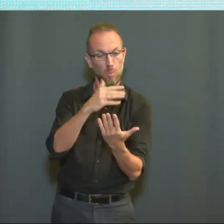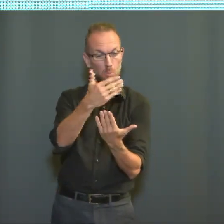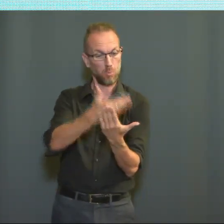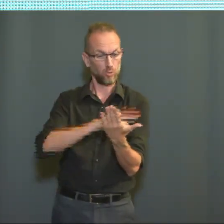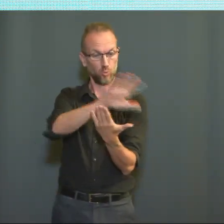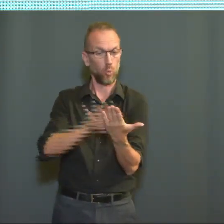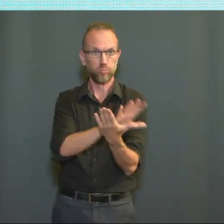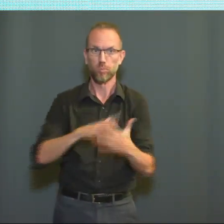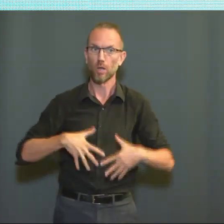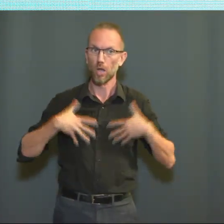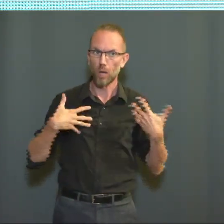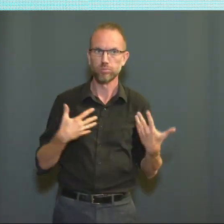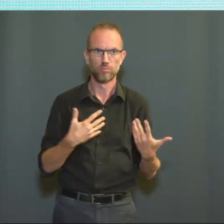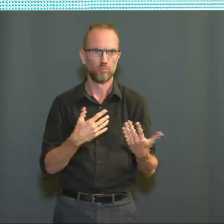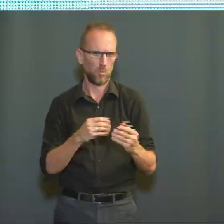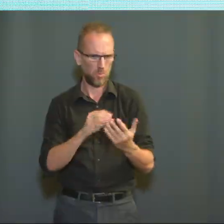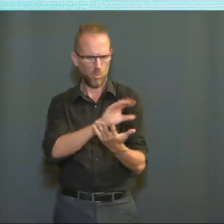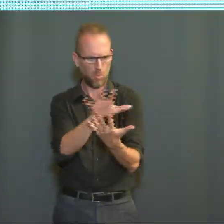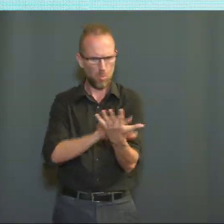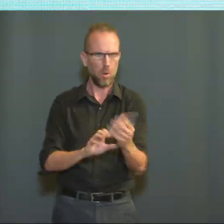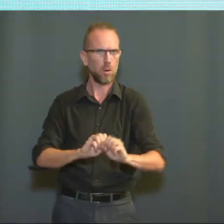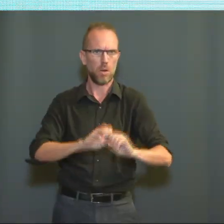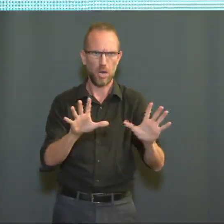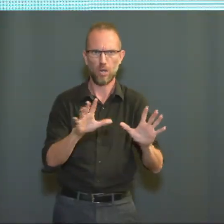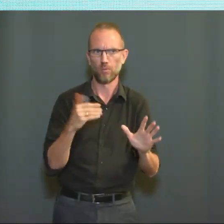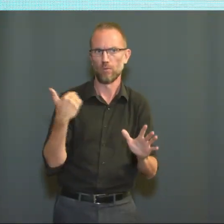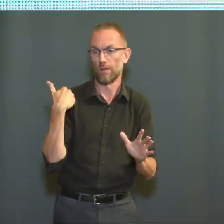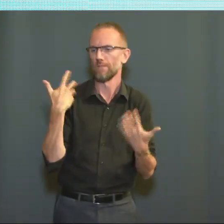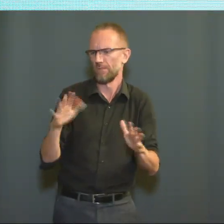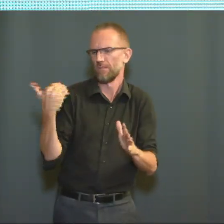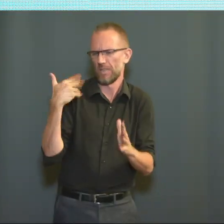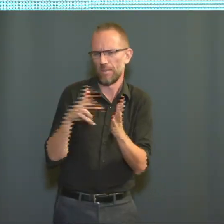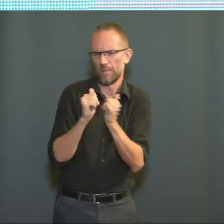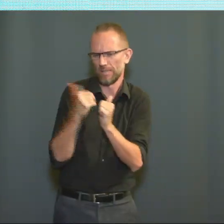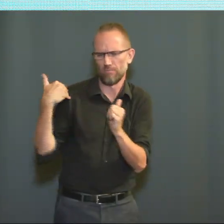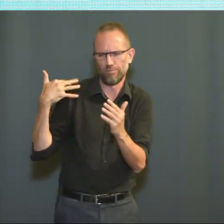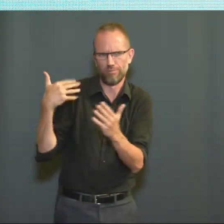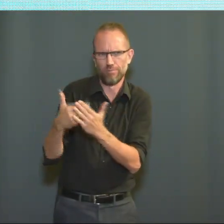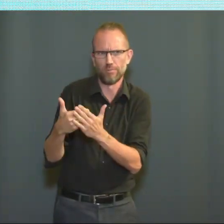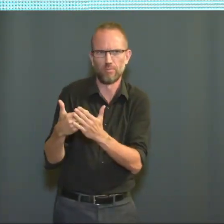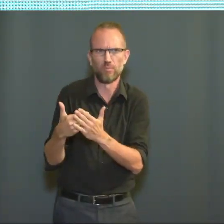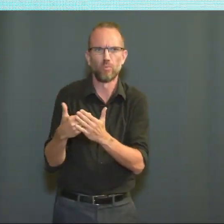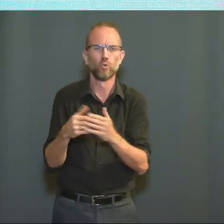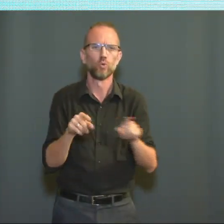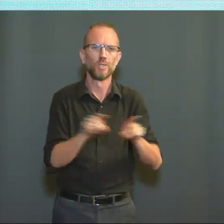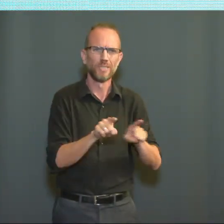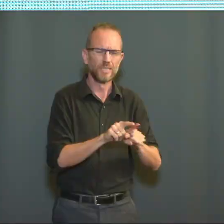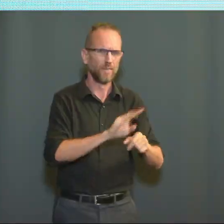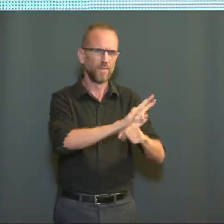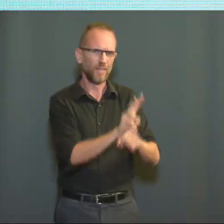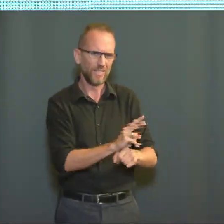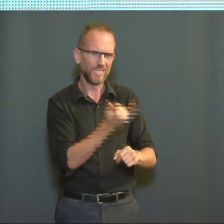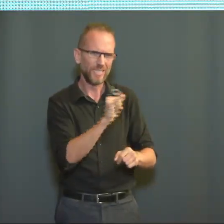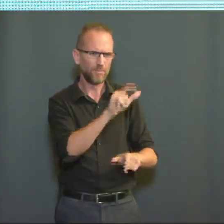maintenant été contrôlées. Une évaluation a également été faite de l'accessibilité de l'application pour